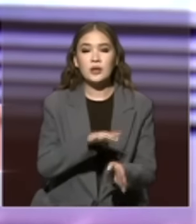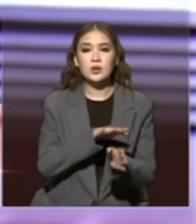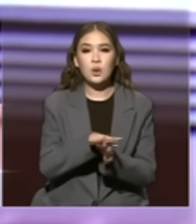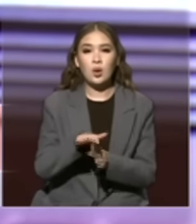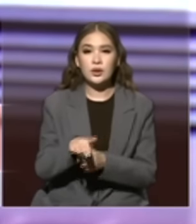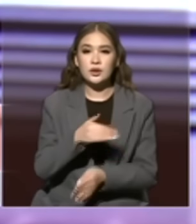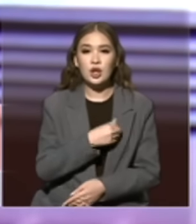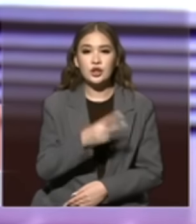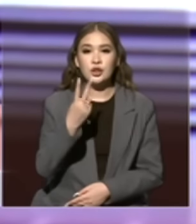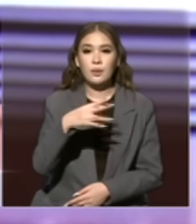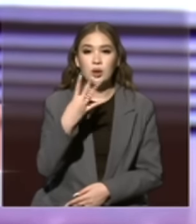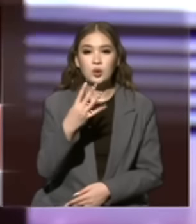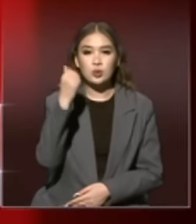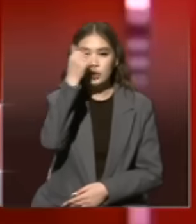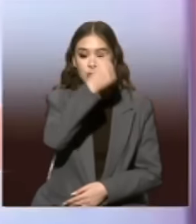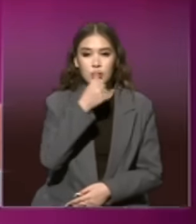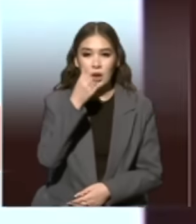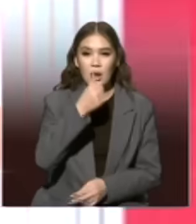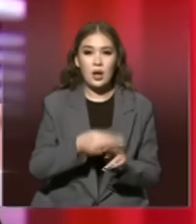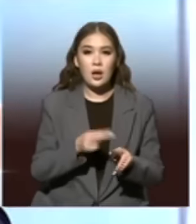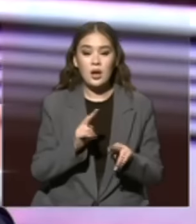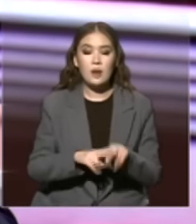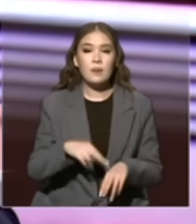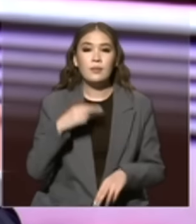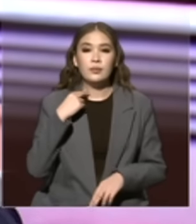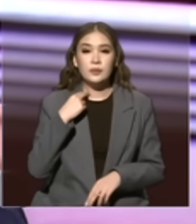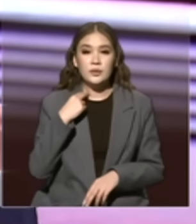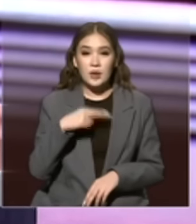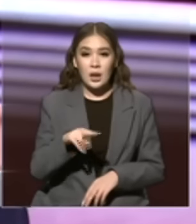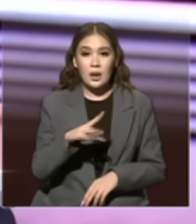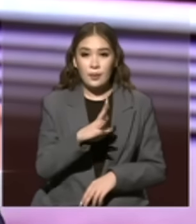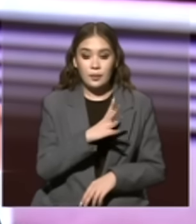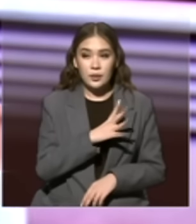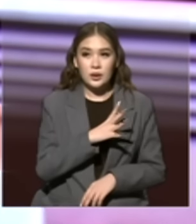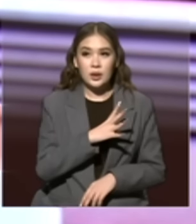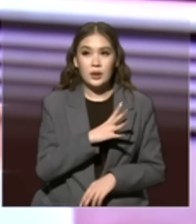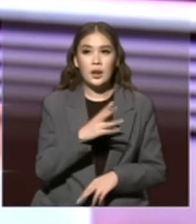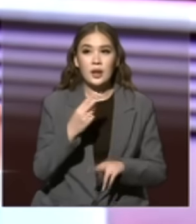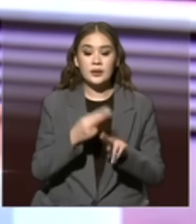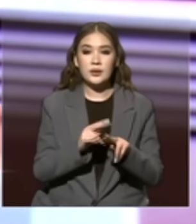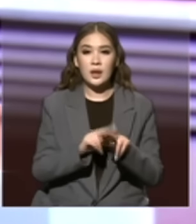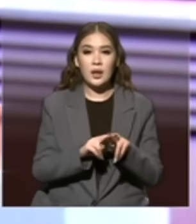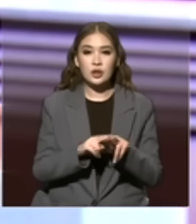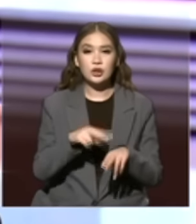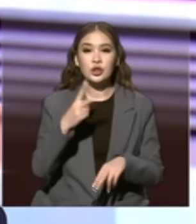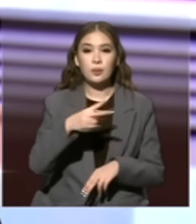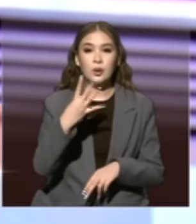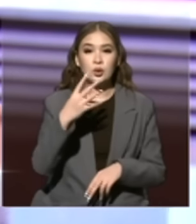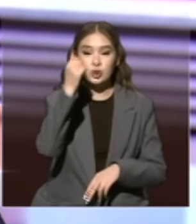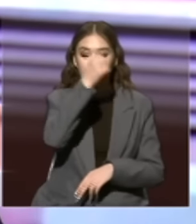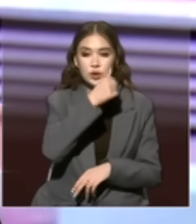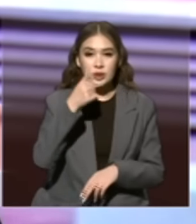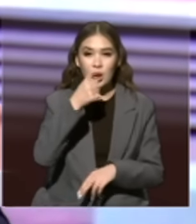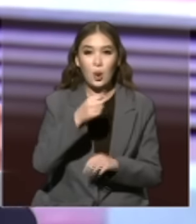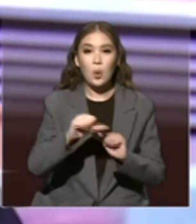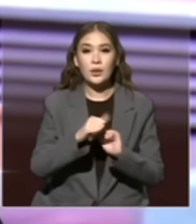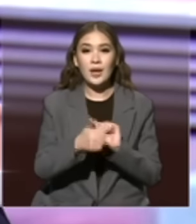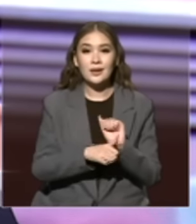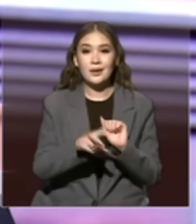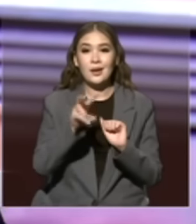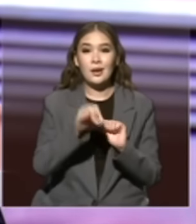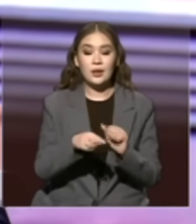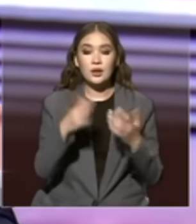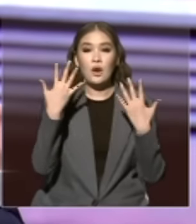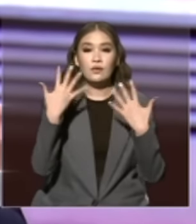мысалы 24 жылға бас бостандығынан айырылды ғой. Менің әріптесім айтып отыр ғой, сол 24 жылдың 16 жылын